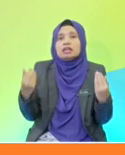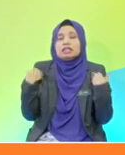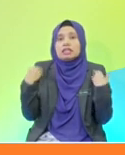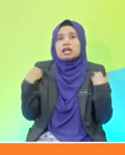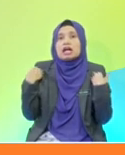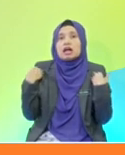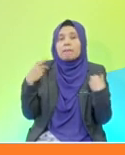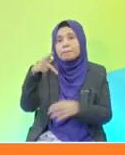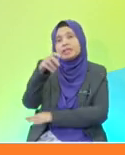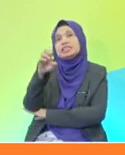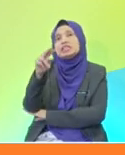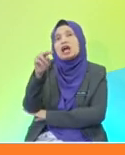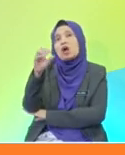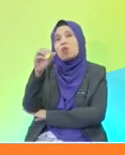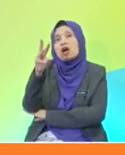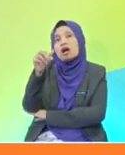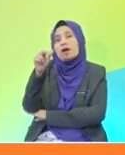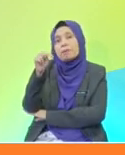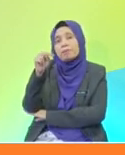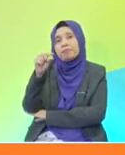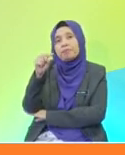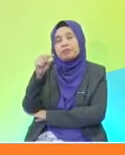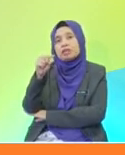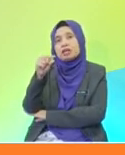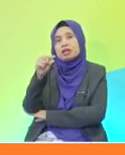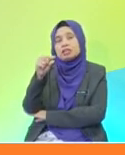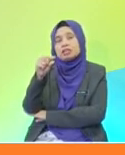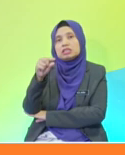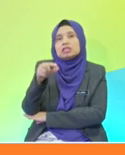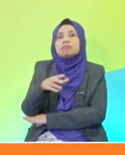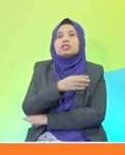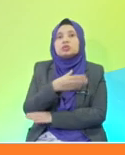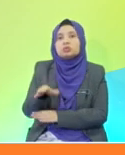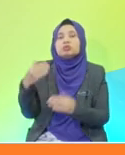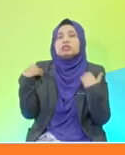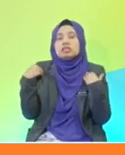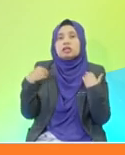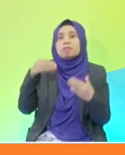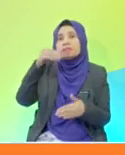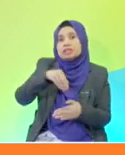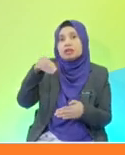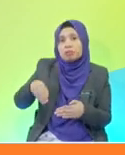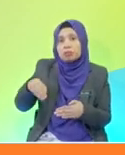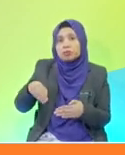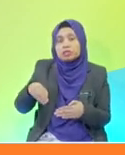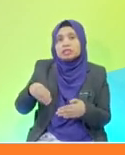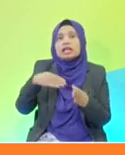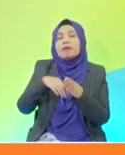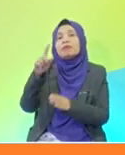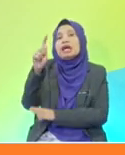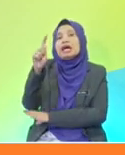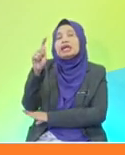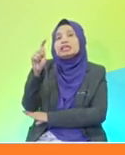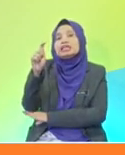tali komunikasi dia juga menabung uang papasan insuran suaminya sebanyak 200.000 di lembaga tabung Haji